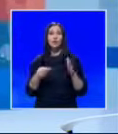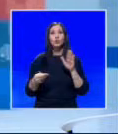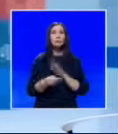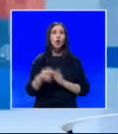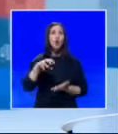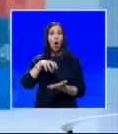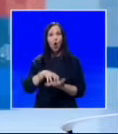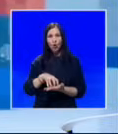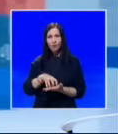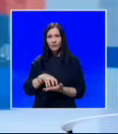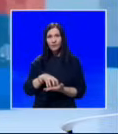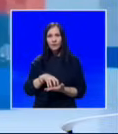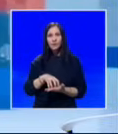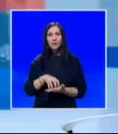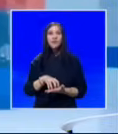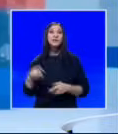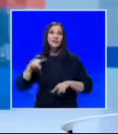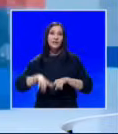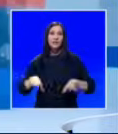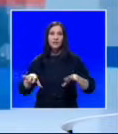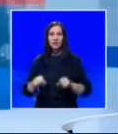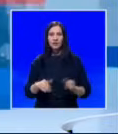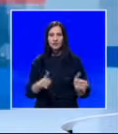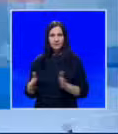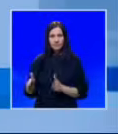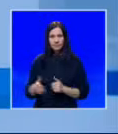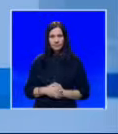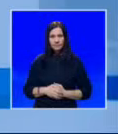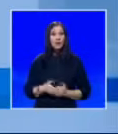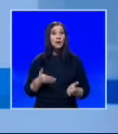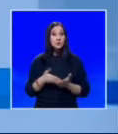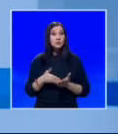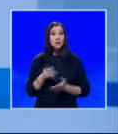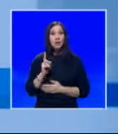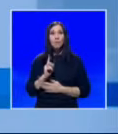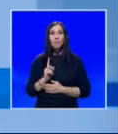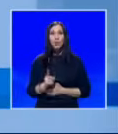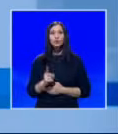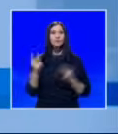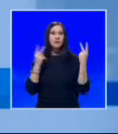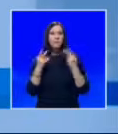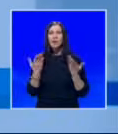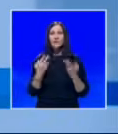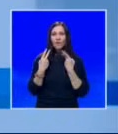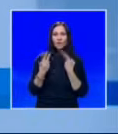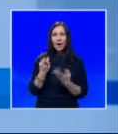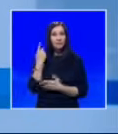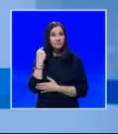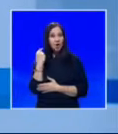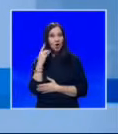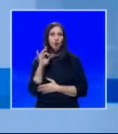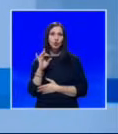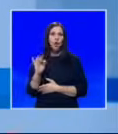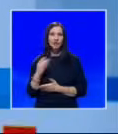антикорупционни органи, и с съдебната власт. Добре. За да можем да разберем и какво видяхме вчера,